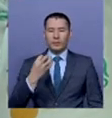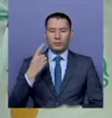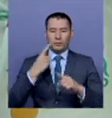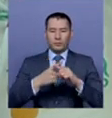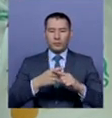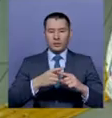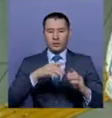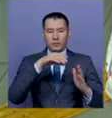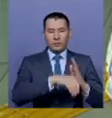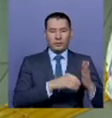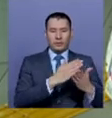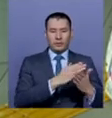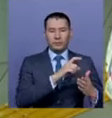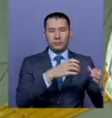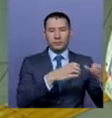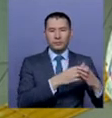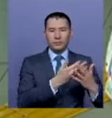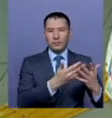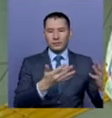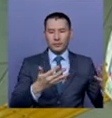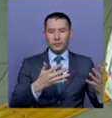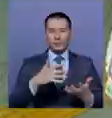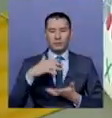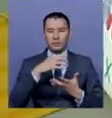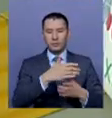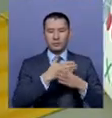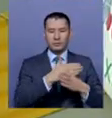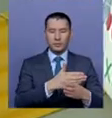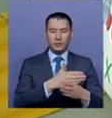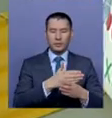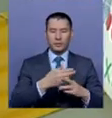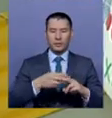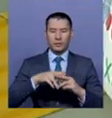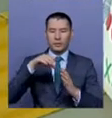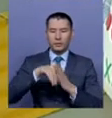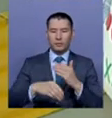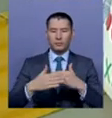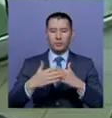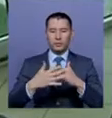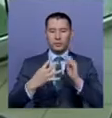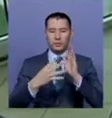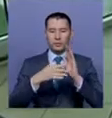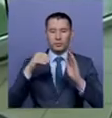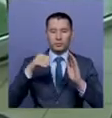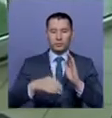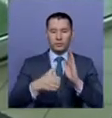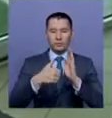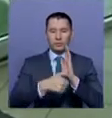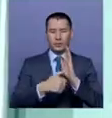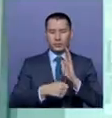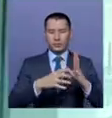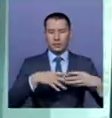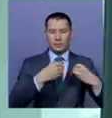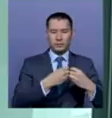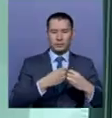топтағы азаматтарға жаңа Алатау қоры арқылы да жәрдем жасалып жатыр. Дәл осы қор аясында 9600 алатаулық отбасыға